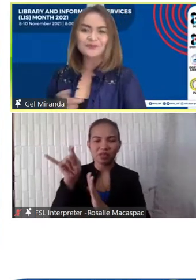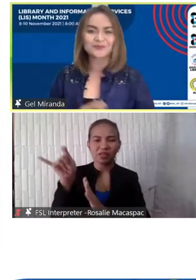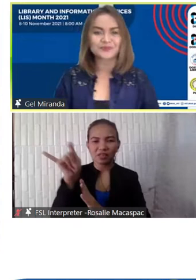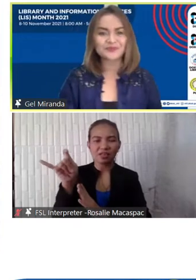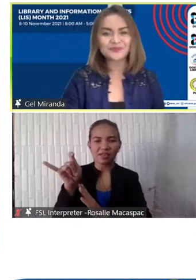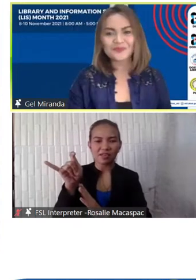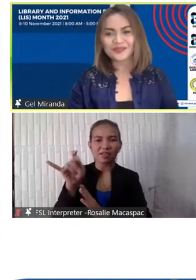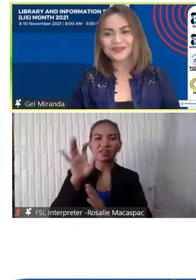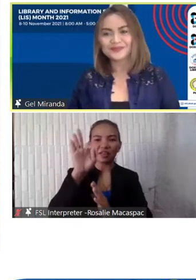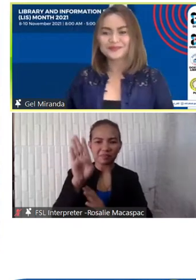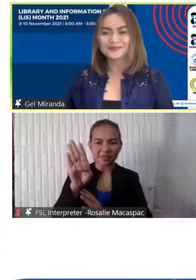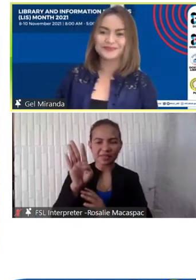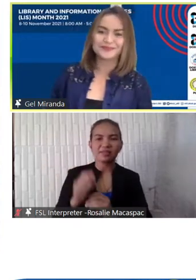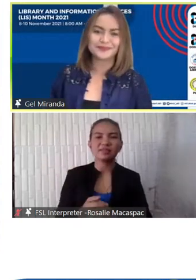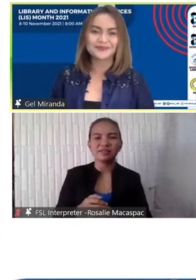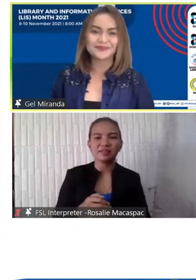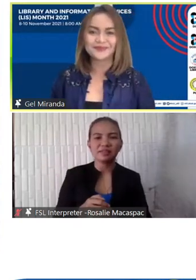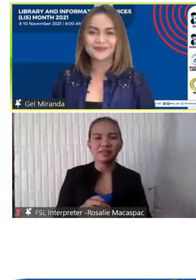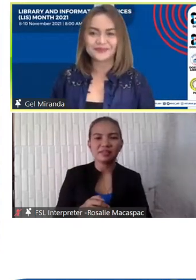ma'am.